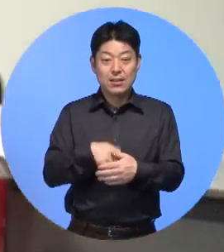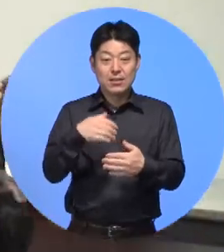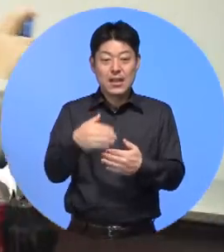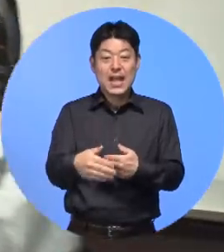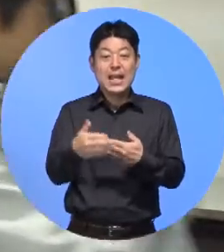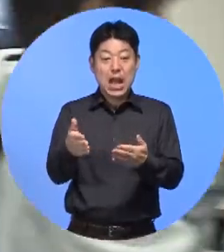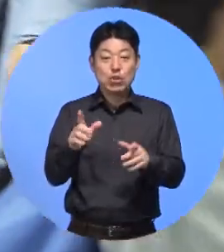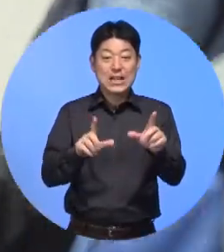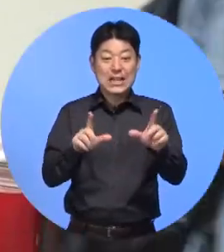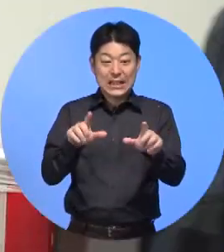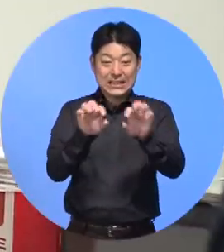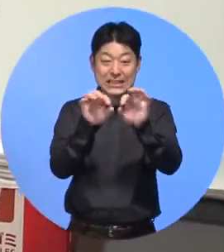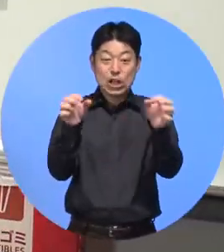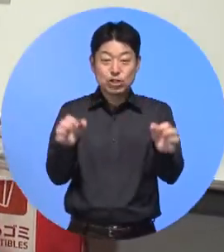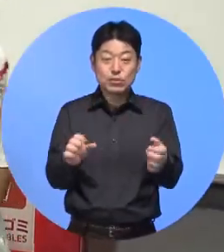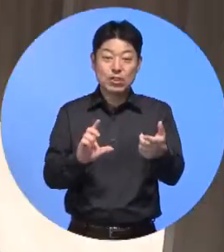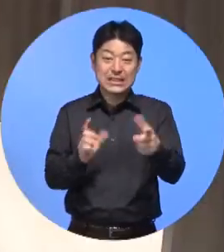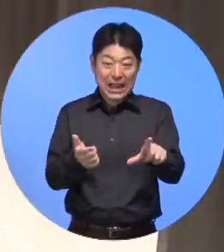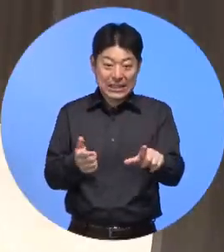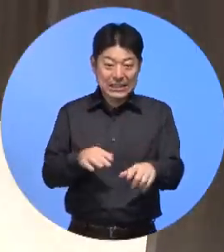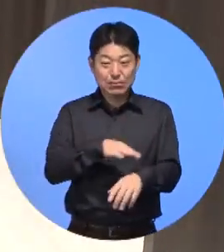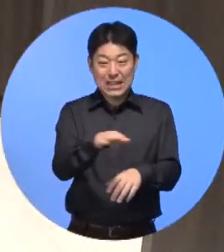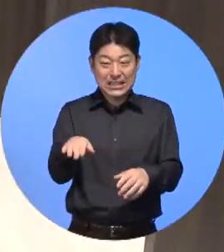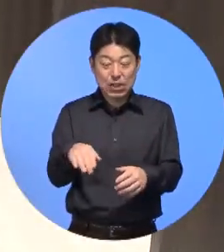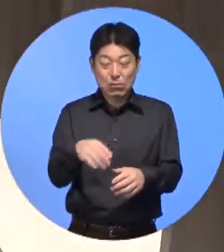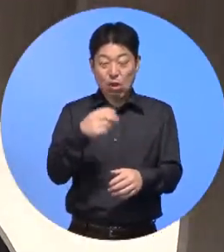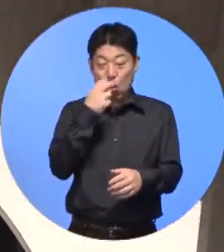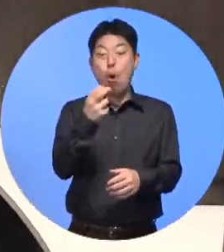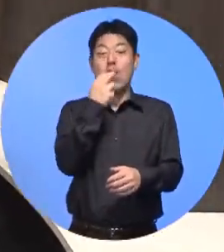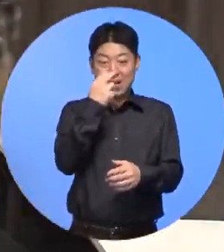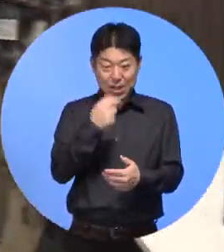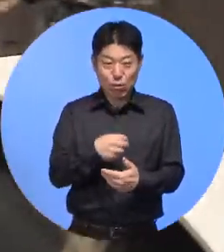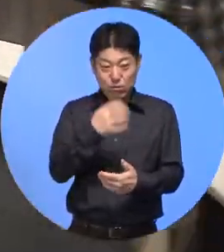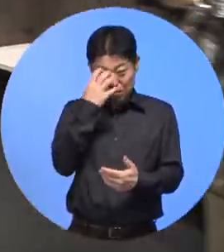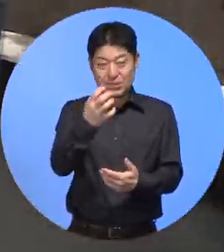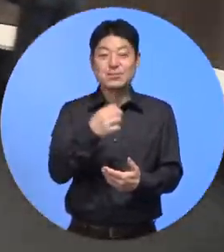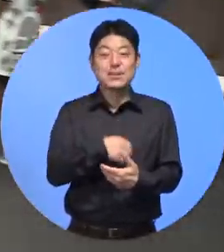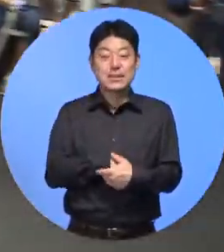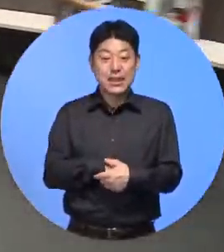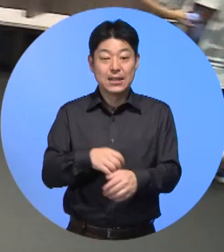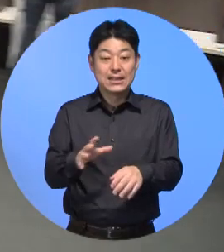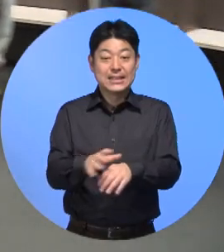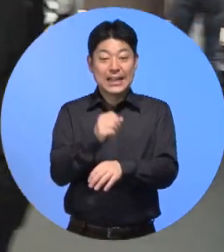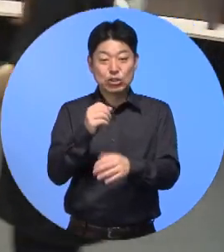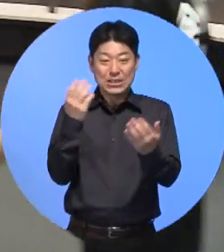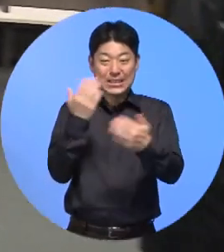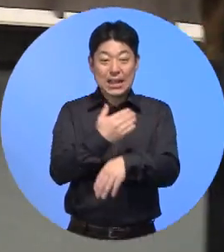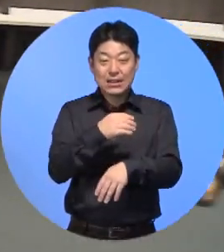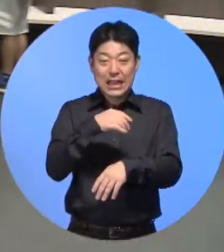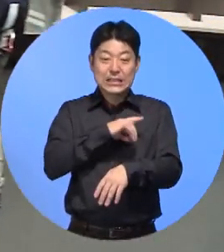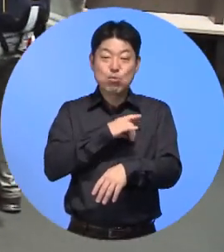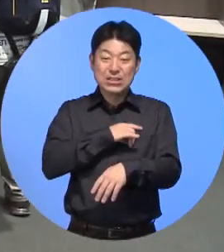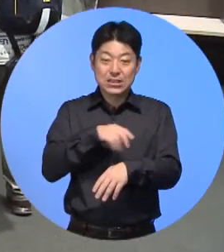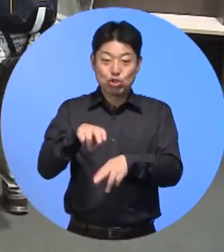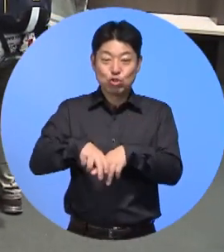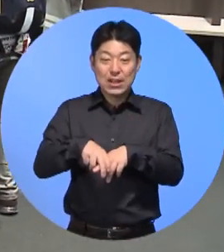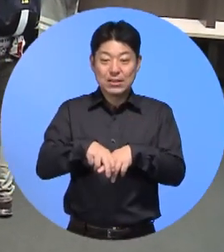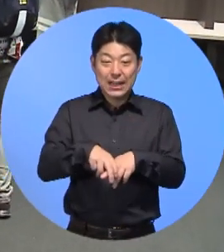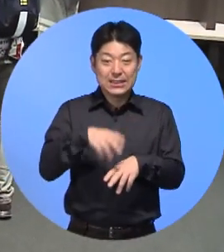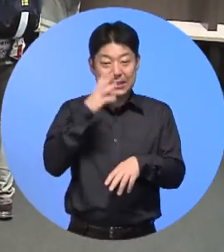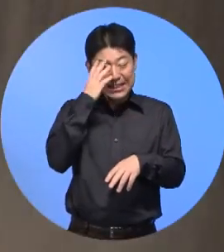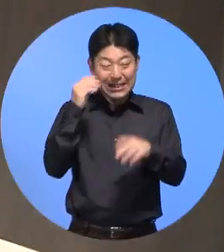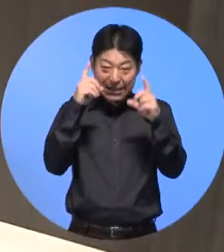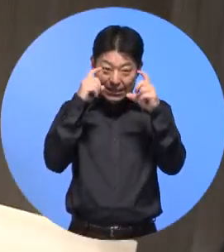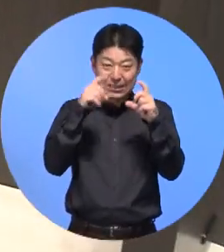部屋の形や設備の違いに参加者も大興奮。選手になったつもりで座ったり、記念写真を撮ったり